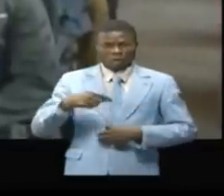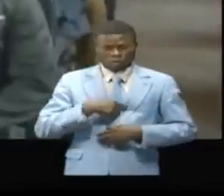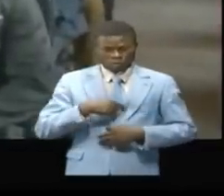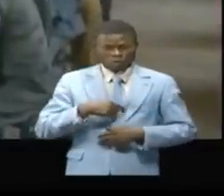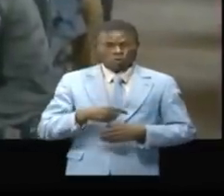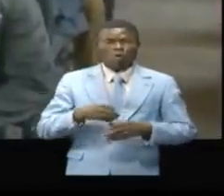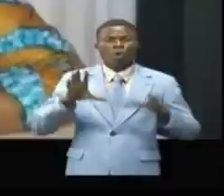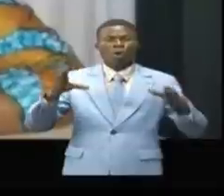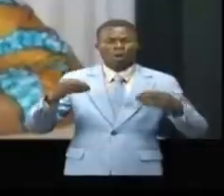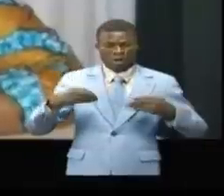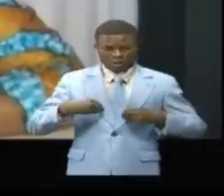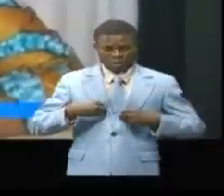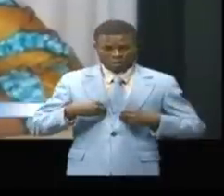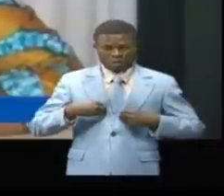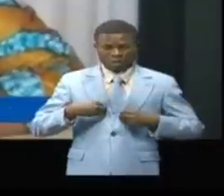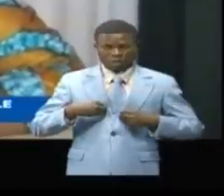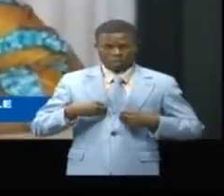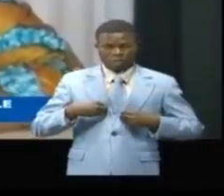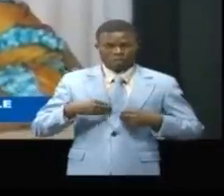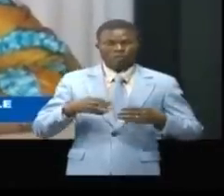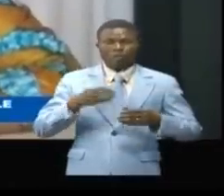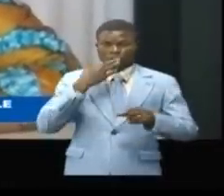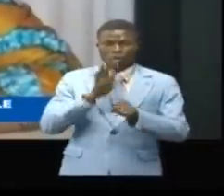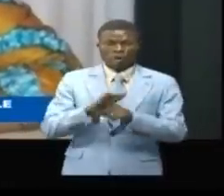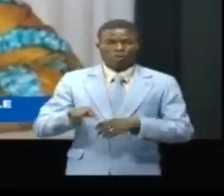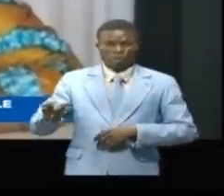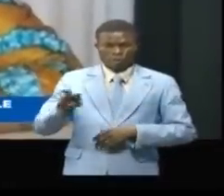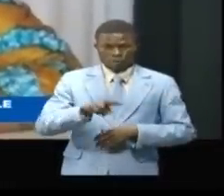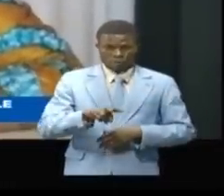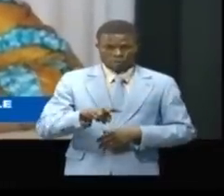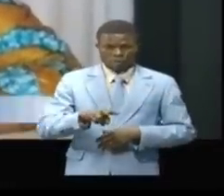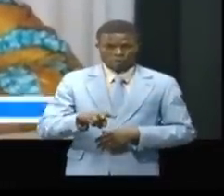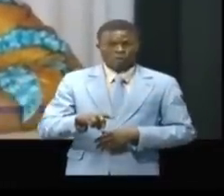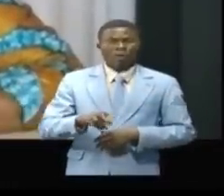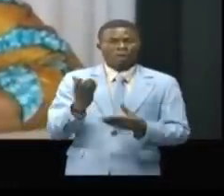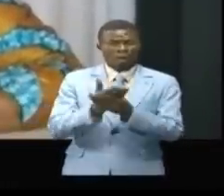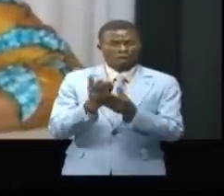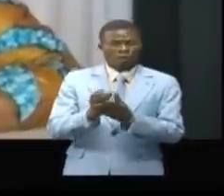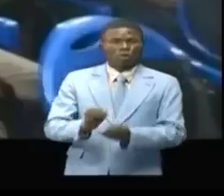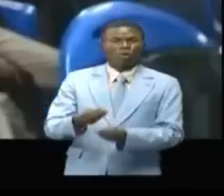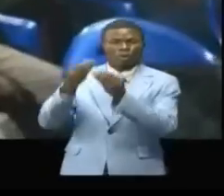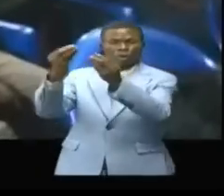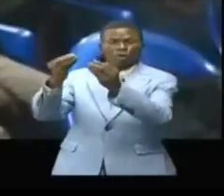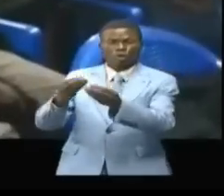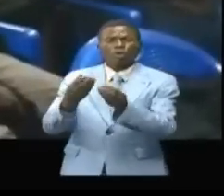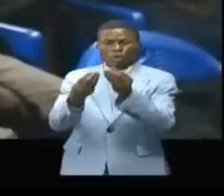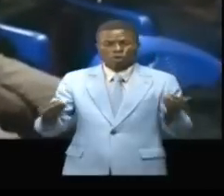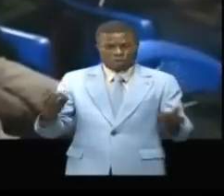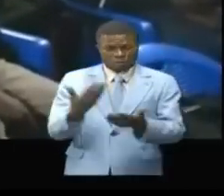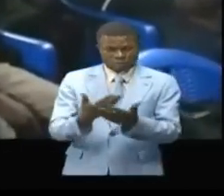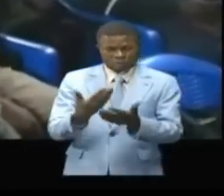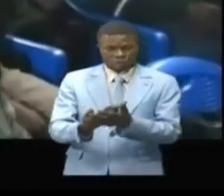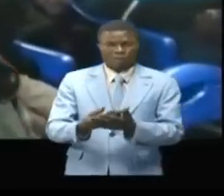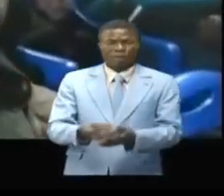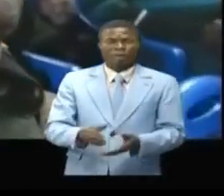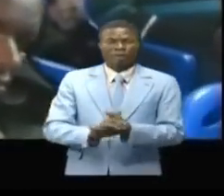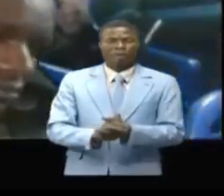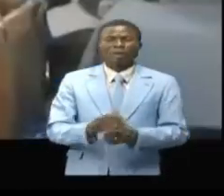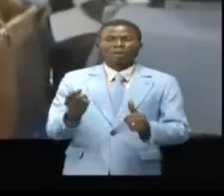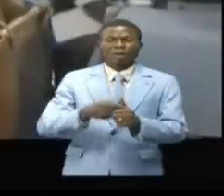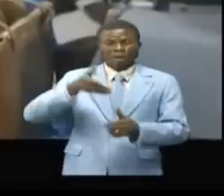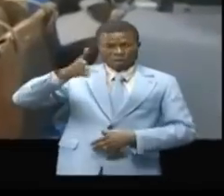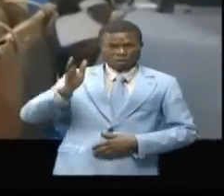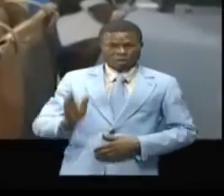acte, je vous rassure, ils trouveront des solutions idéales. Spécialistes